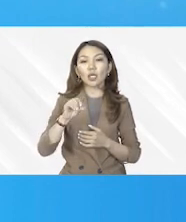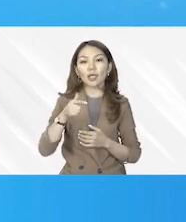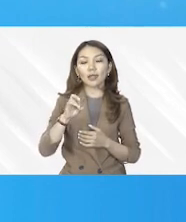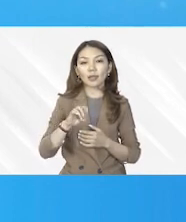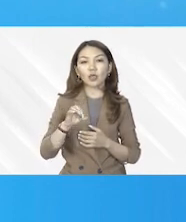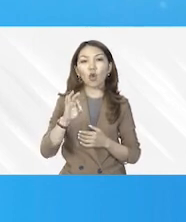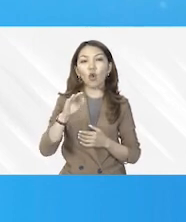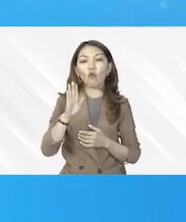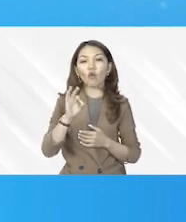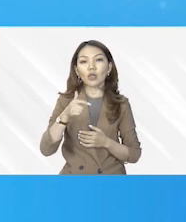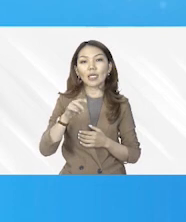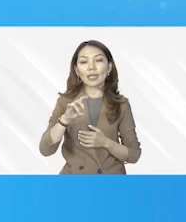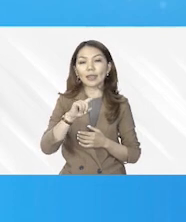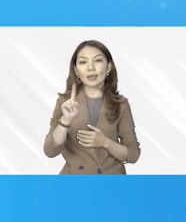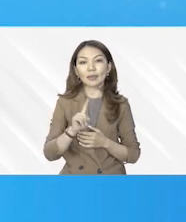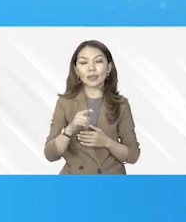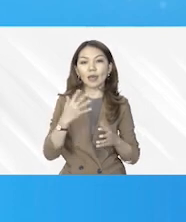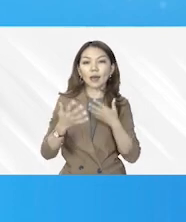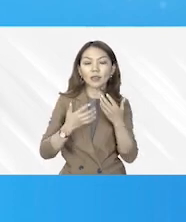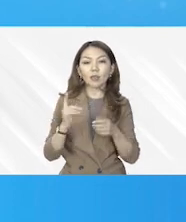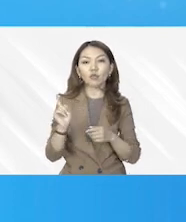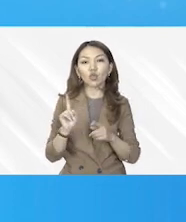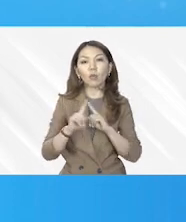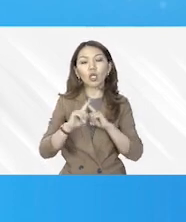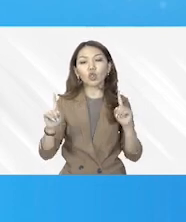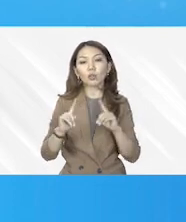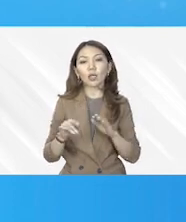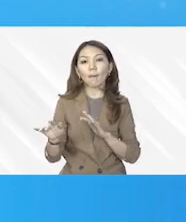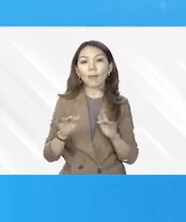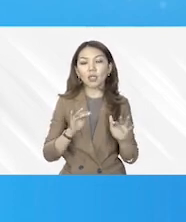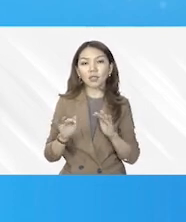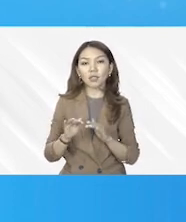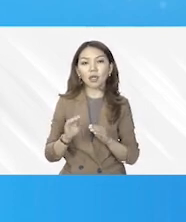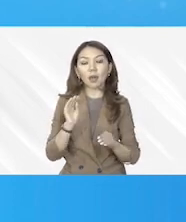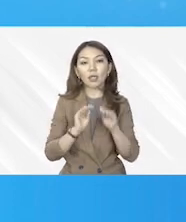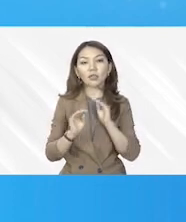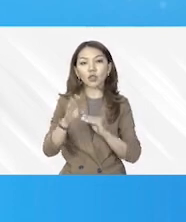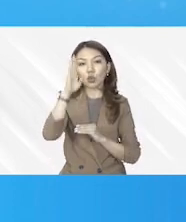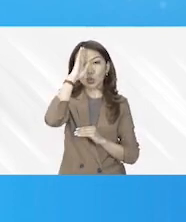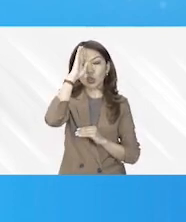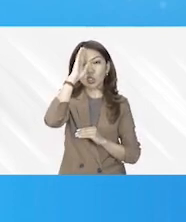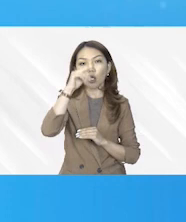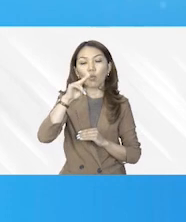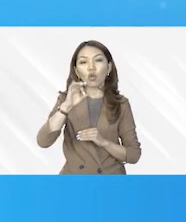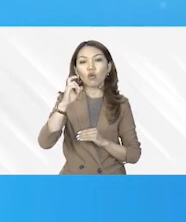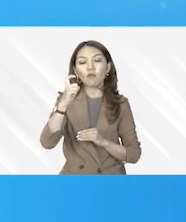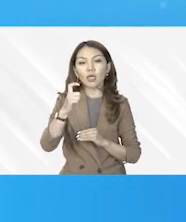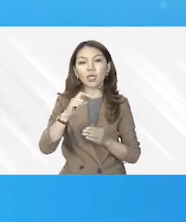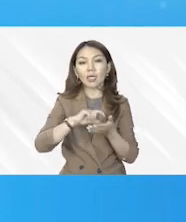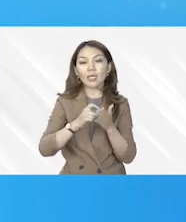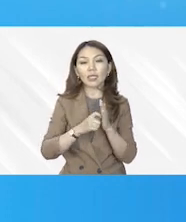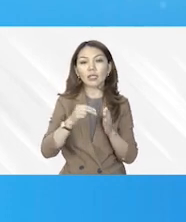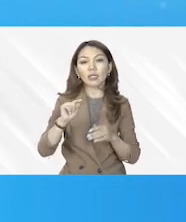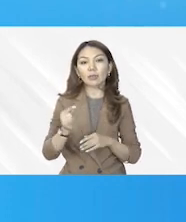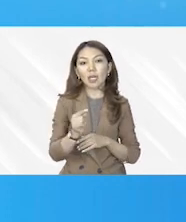овогенез. Разобрали, в чем особенность процессов образования мужских половых клеток,